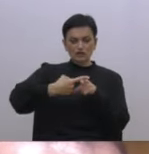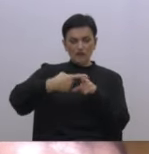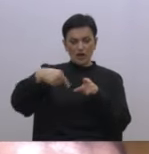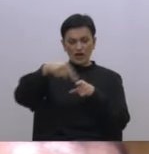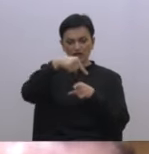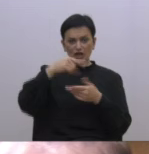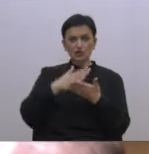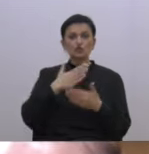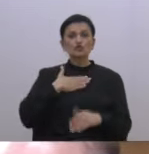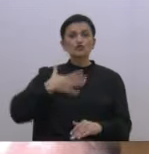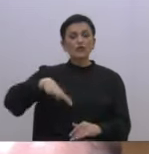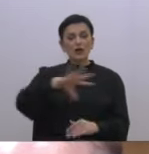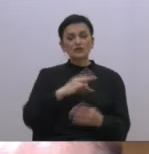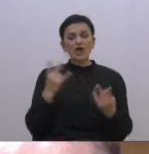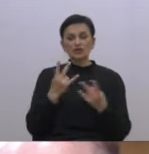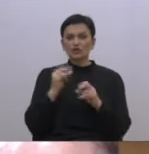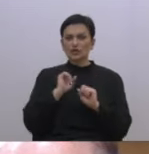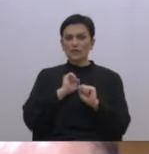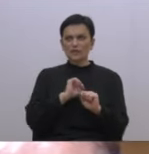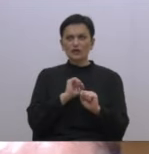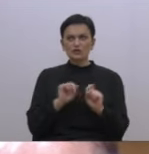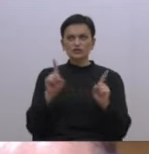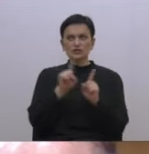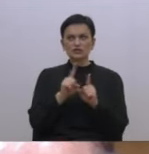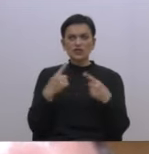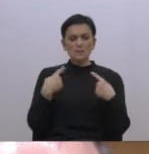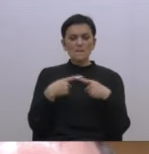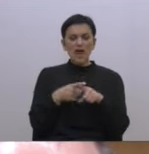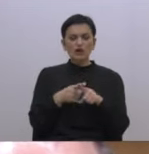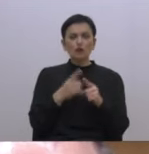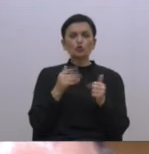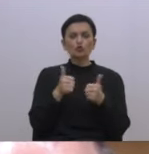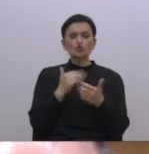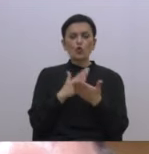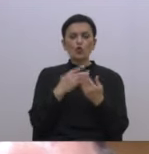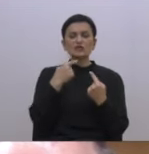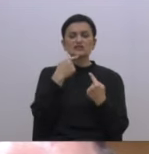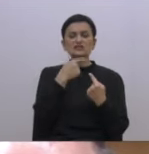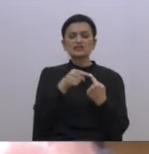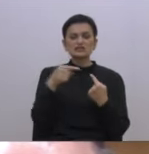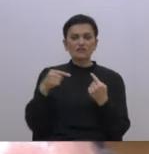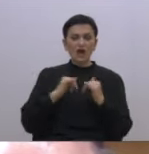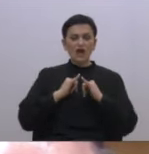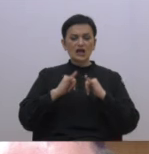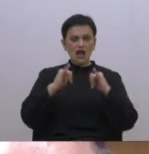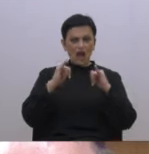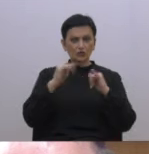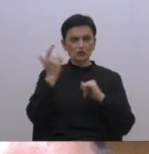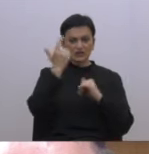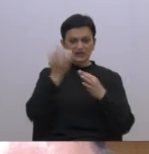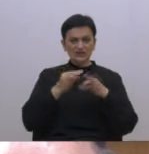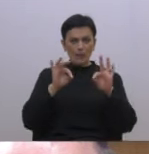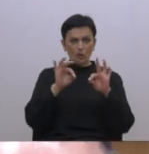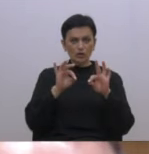ჩვენს ქვეყანას ესაჭიროება დაცვის ისეთივე მექანიზმები, როგორც სხვა განვითარებულ